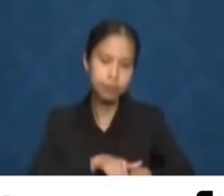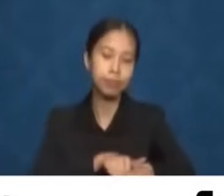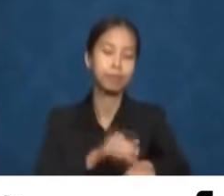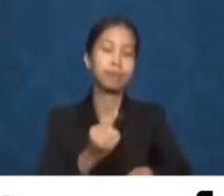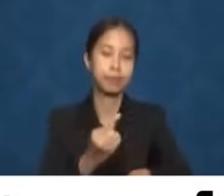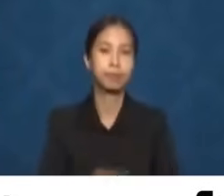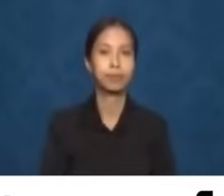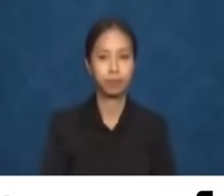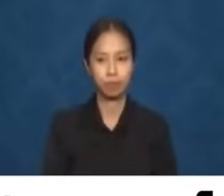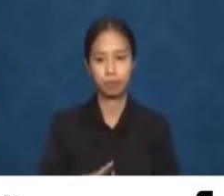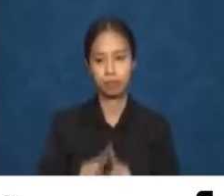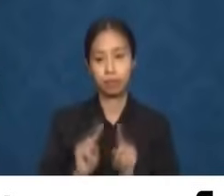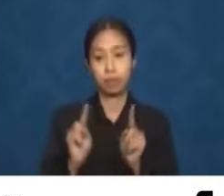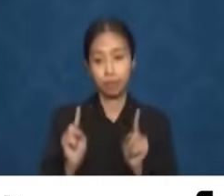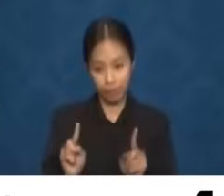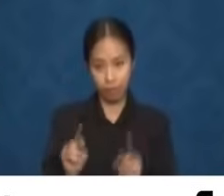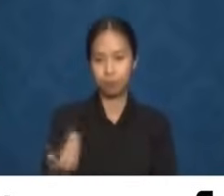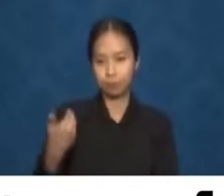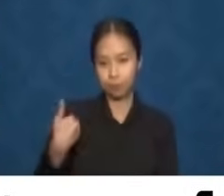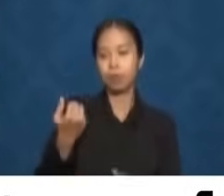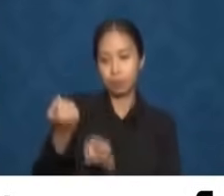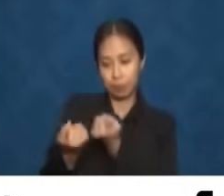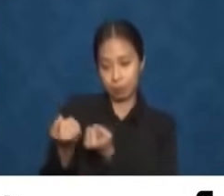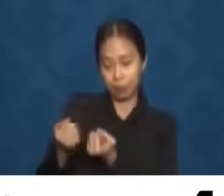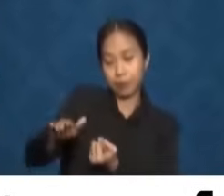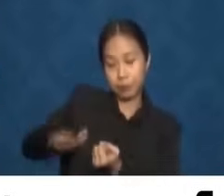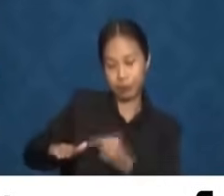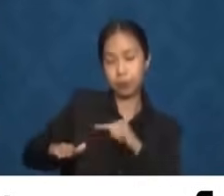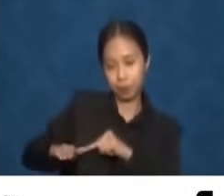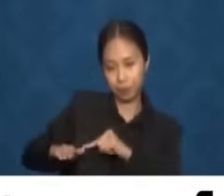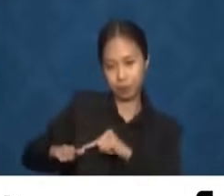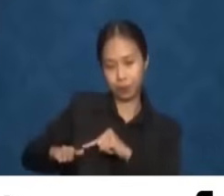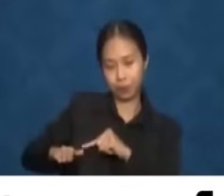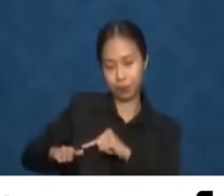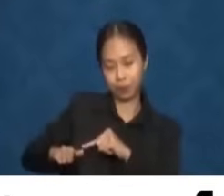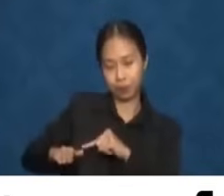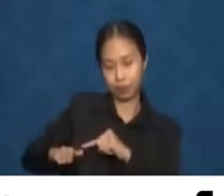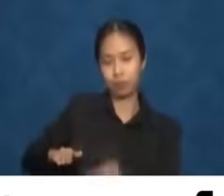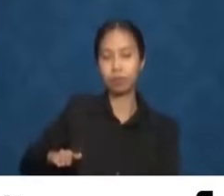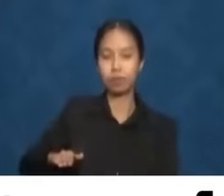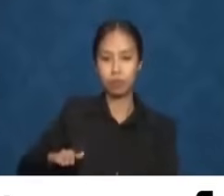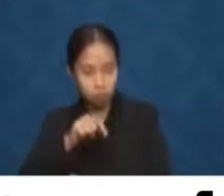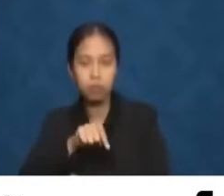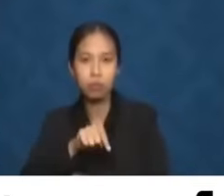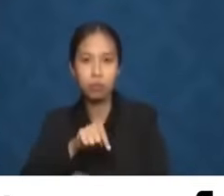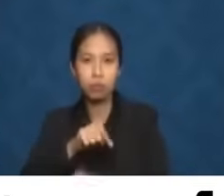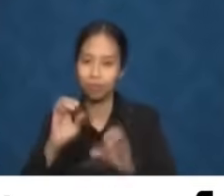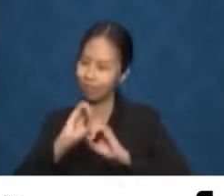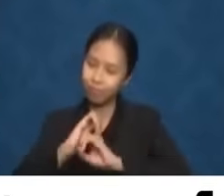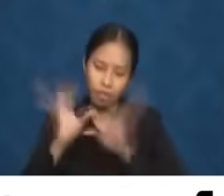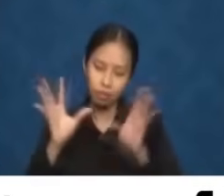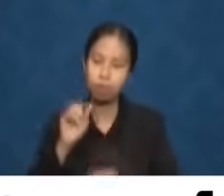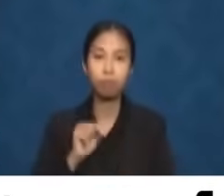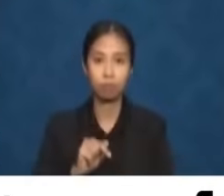ายมากกว่านี้อาจจะเกิดอุบัติเหตุเหมือนที่เคยเกิดขึ้นกับเจ้าหญิงไดอาน่าของอังกฤษก็เป็นได ้เจนว่